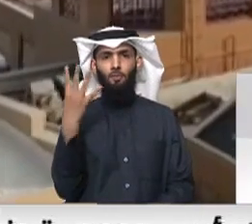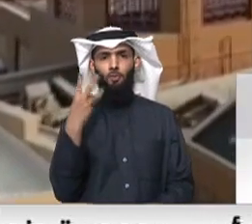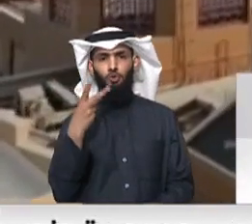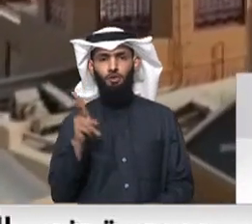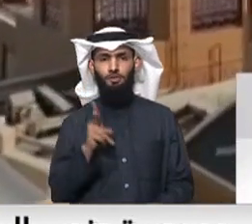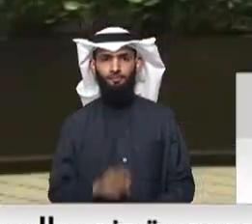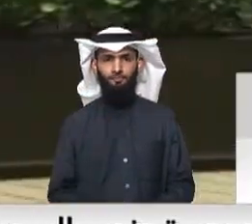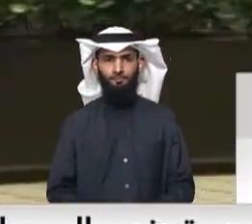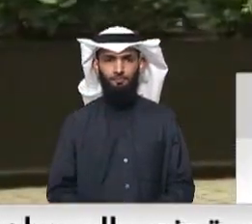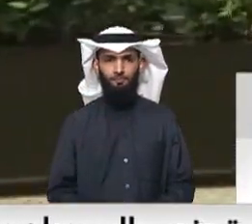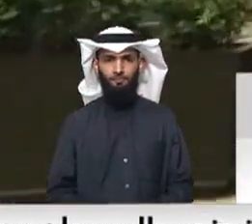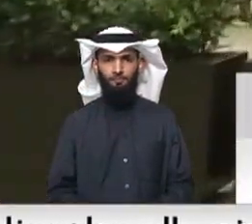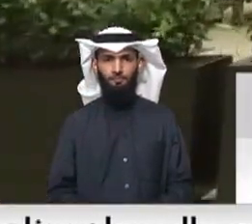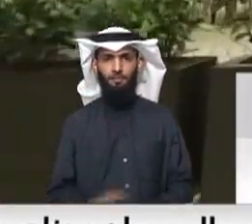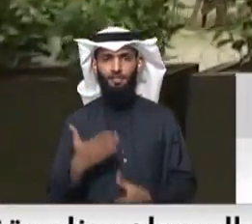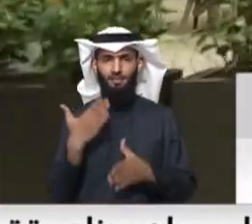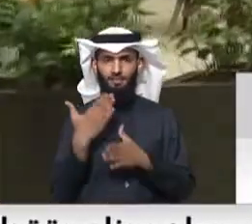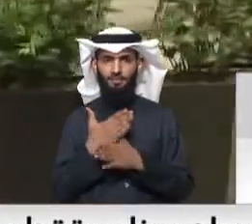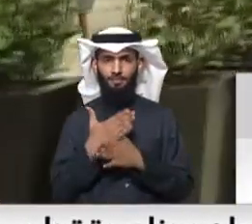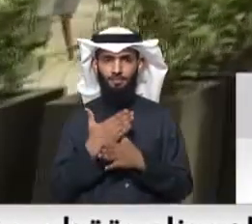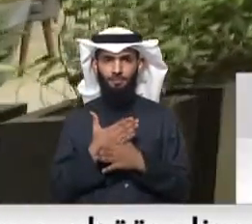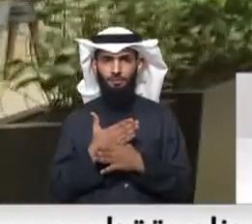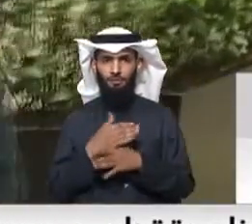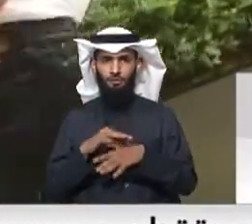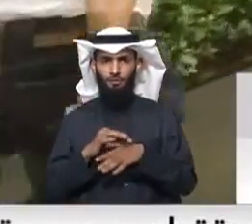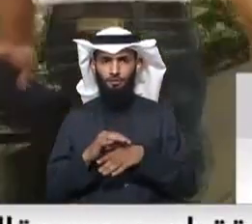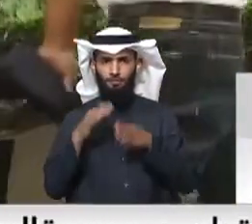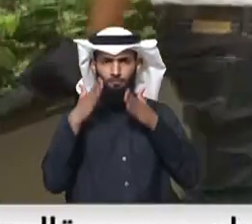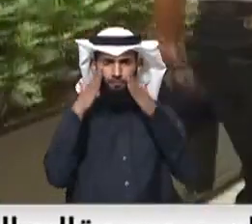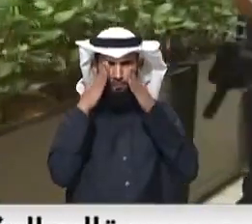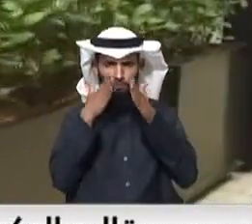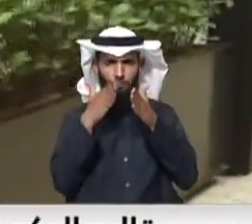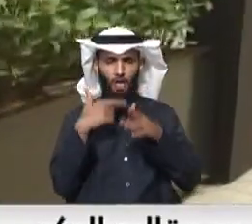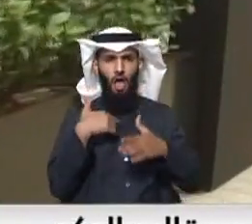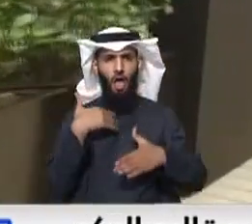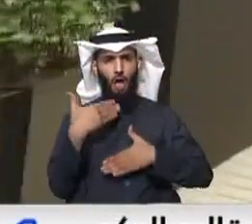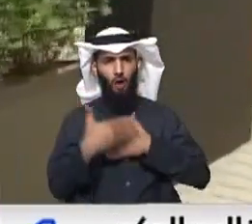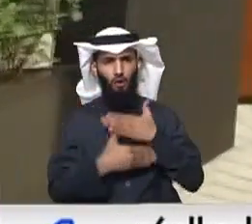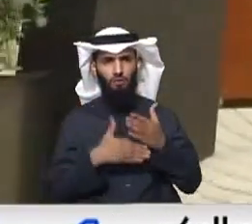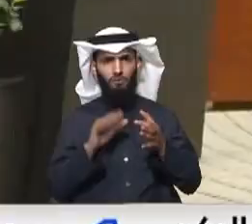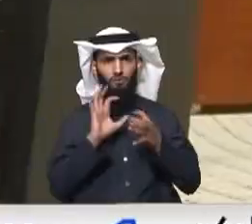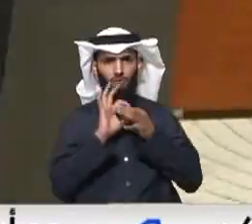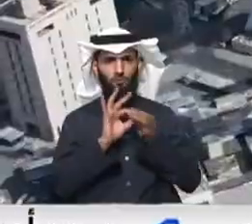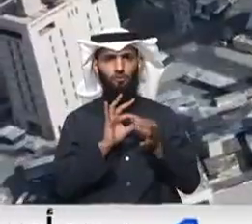2024، وذلك من خلال التركيز على الفرص الاستثمارية